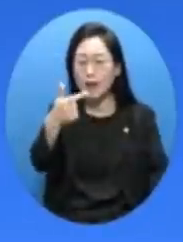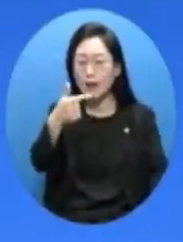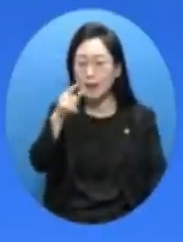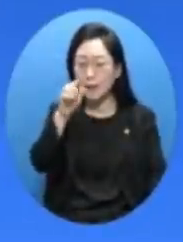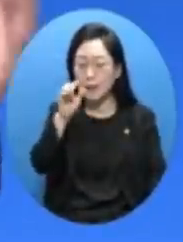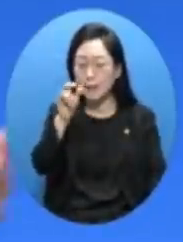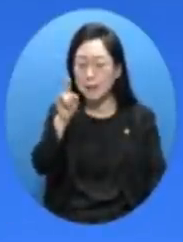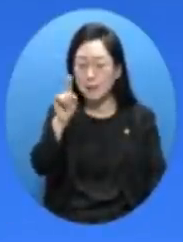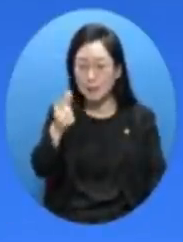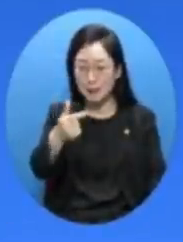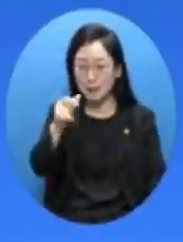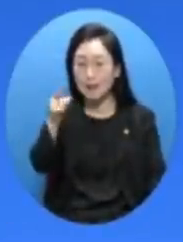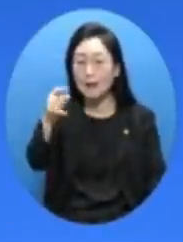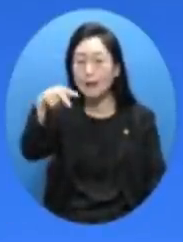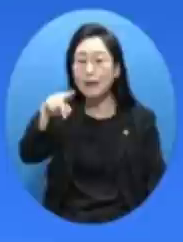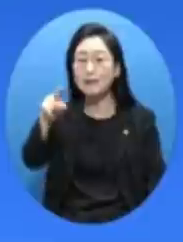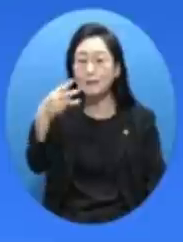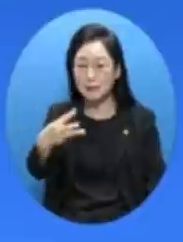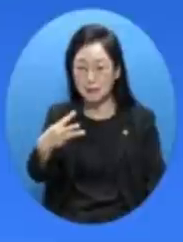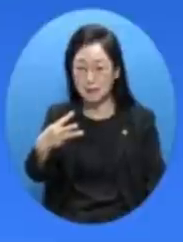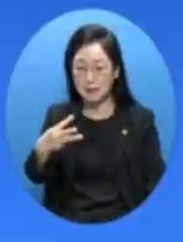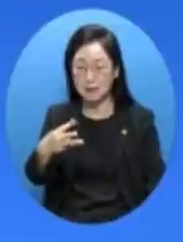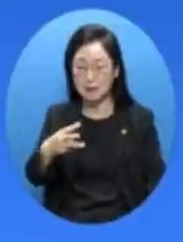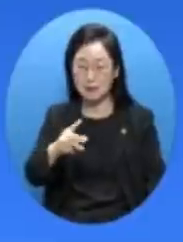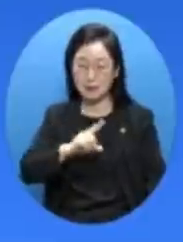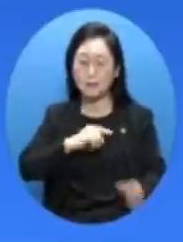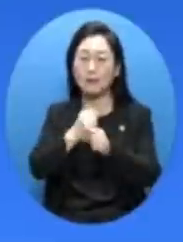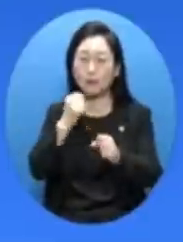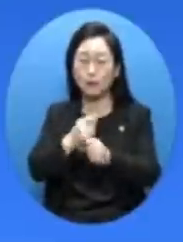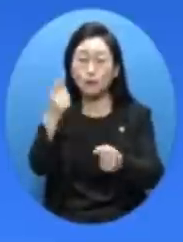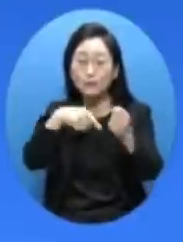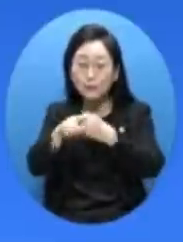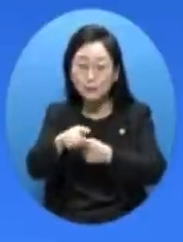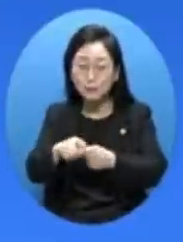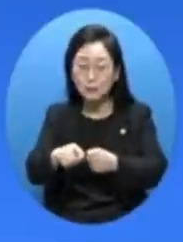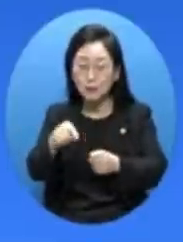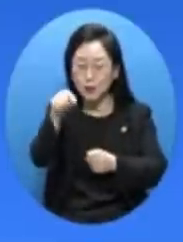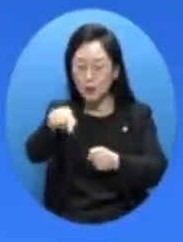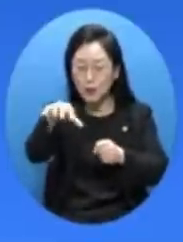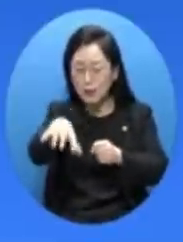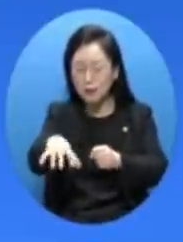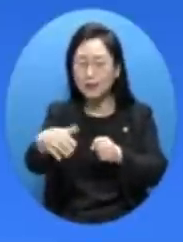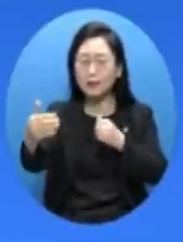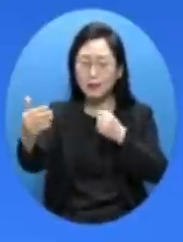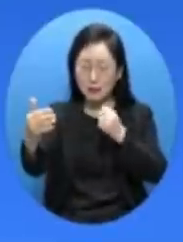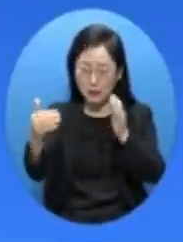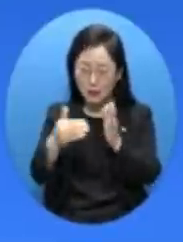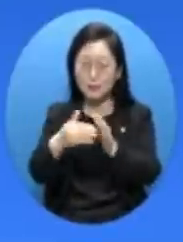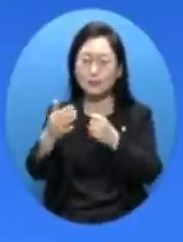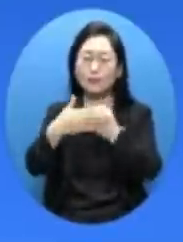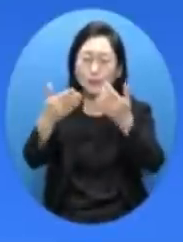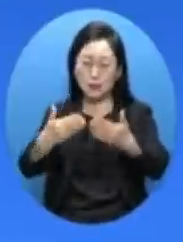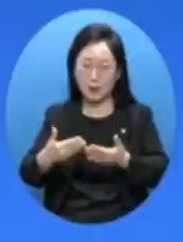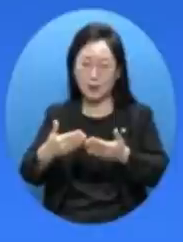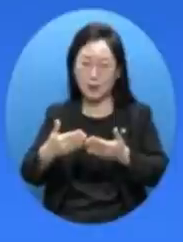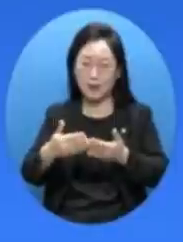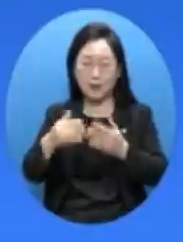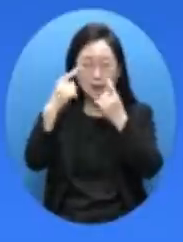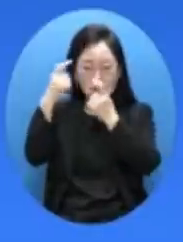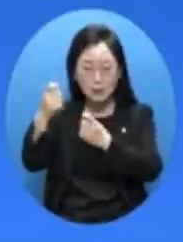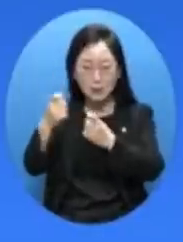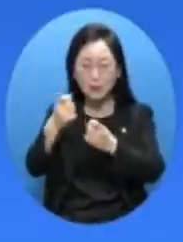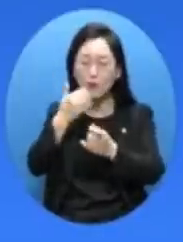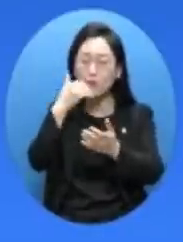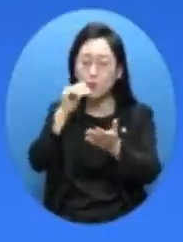뜻인데 야훼께서 여기까지 우리를 도우셨다 고백하면서 이 돌을 세우고